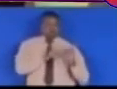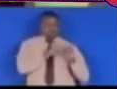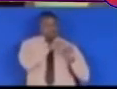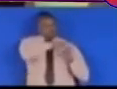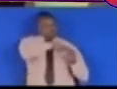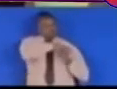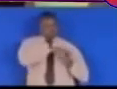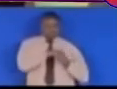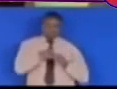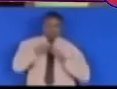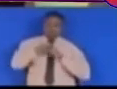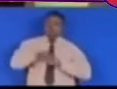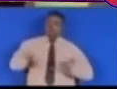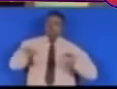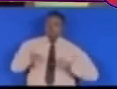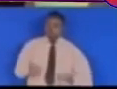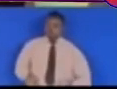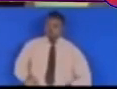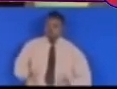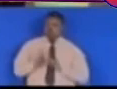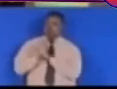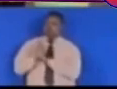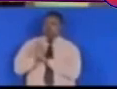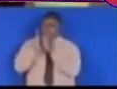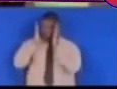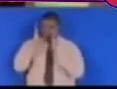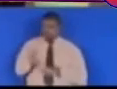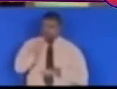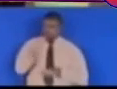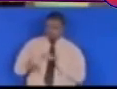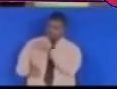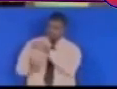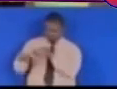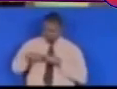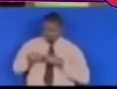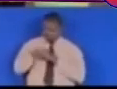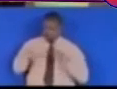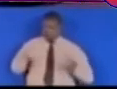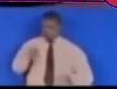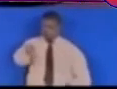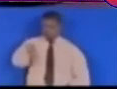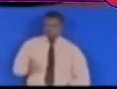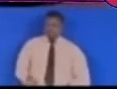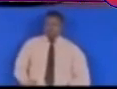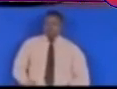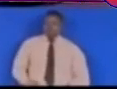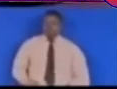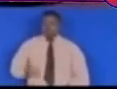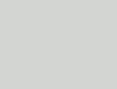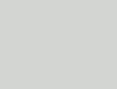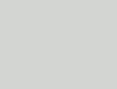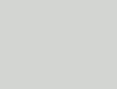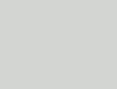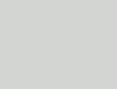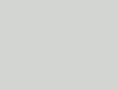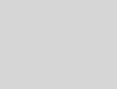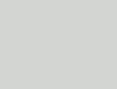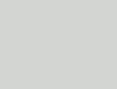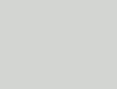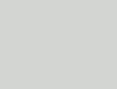kwa kutumia njia ya mtandao. Mheshimiwa Spika, nakushukuru sana kwa kunipa fursa hii. Asante sana kwa majibu ya nyongeza.